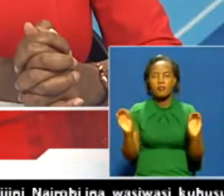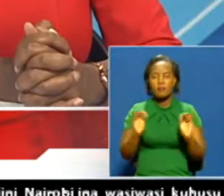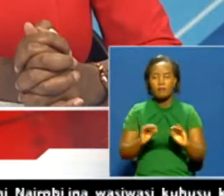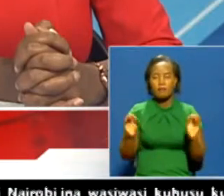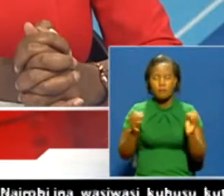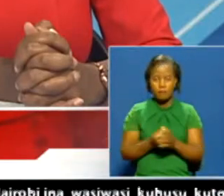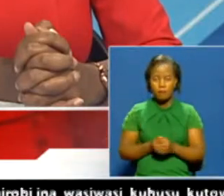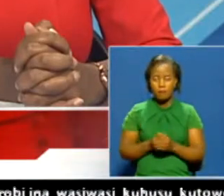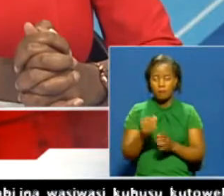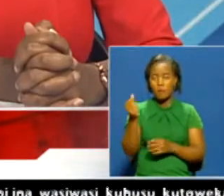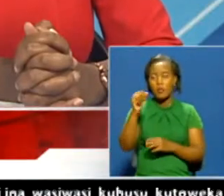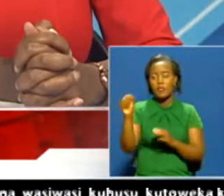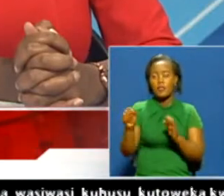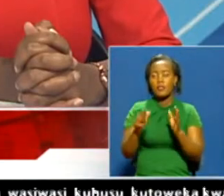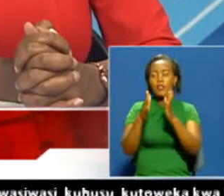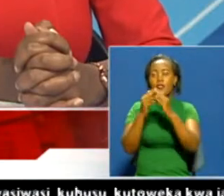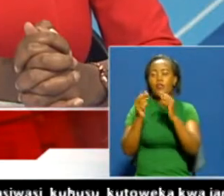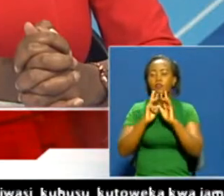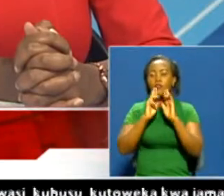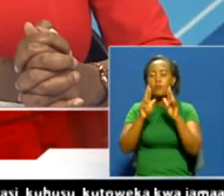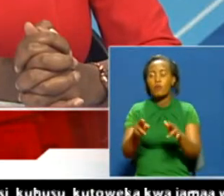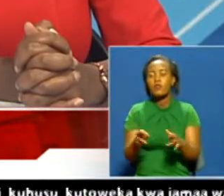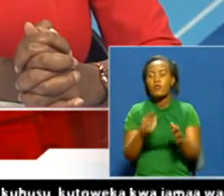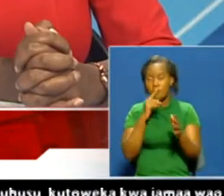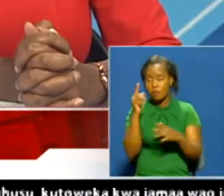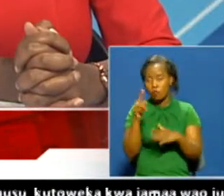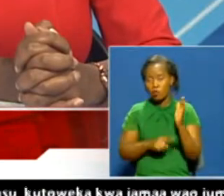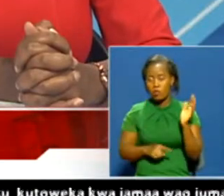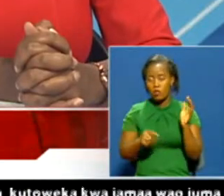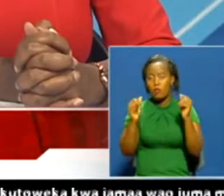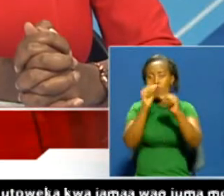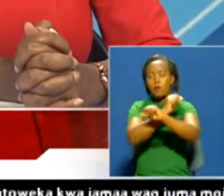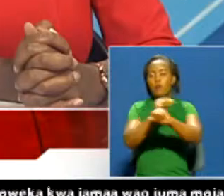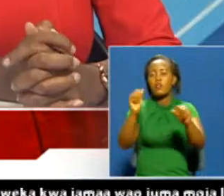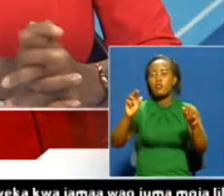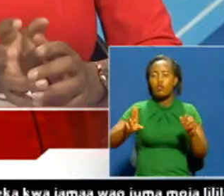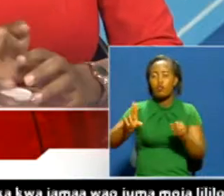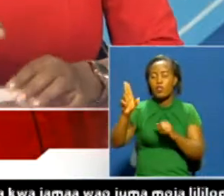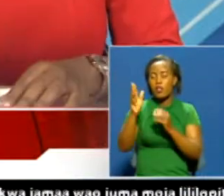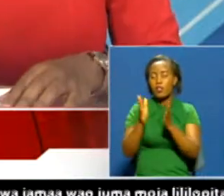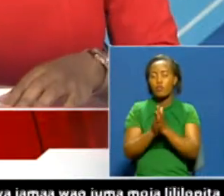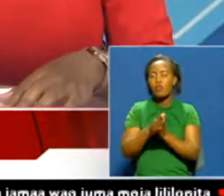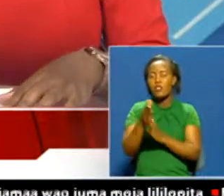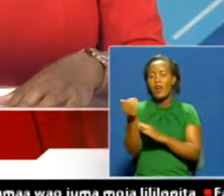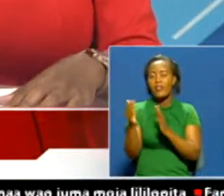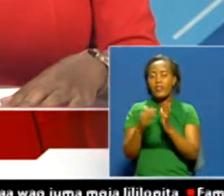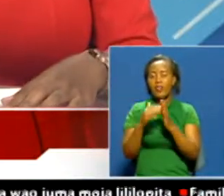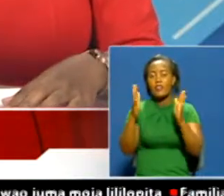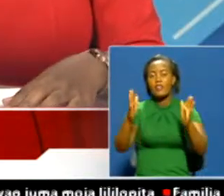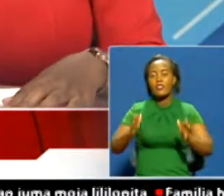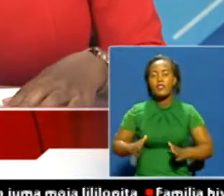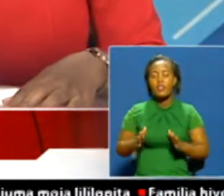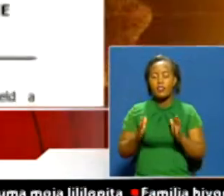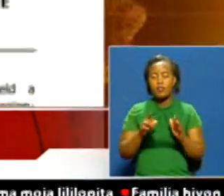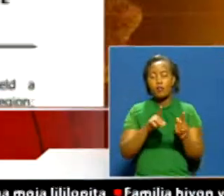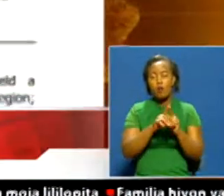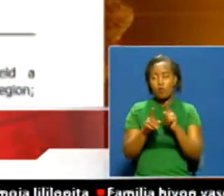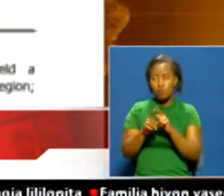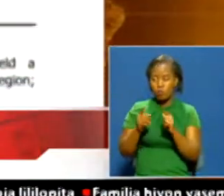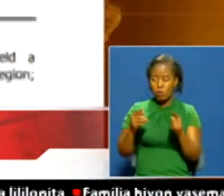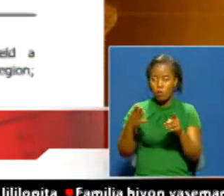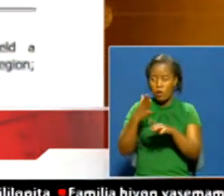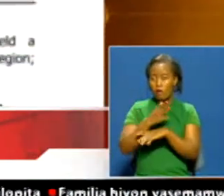ikulu ya Nairobi, Rais Kenyatta atambatana na viongozi wa sehemu hiyo wakati wa ziara hiyo, ambapo taarifa hiyo inajiri baada ya kiongozi wa